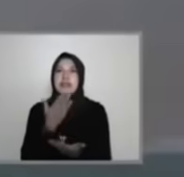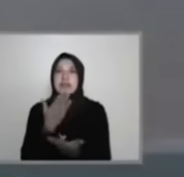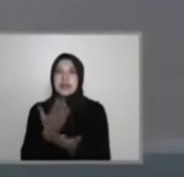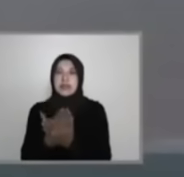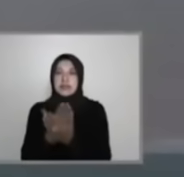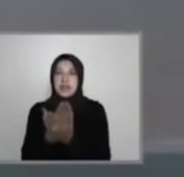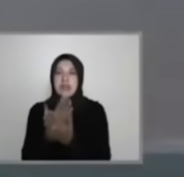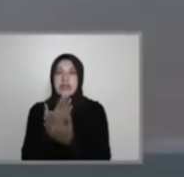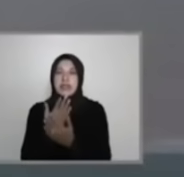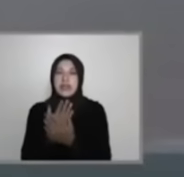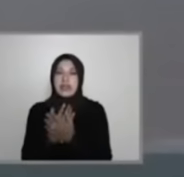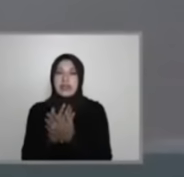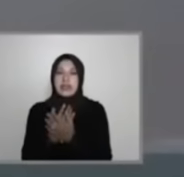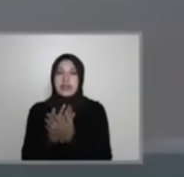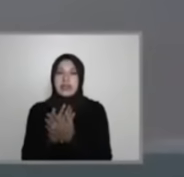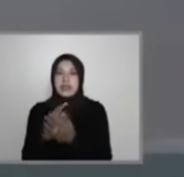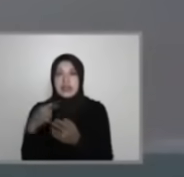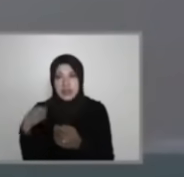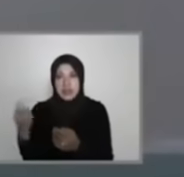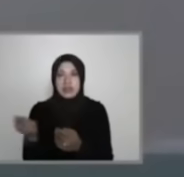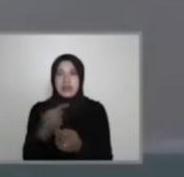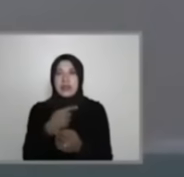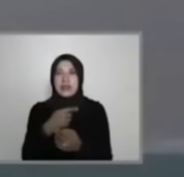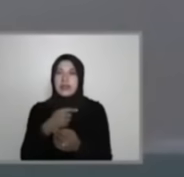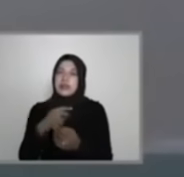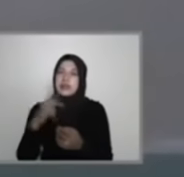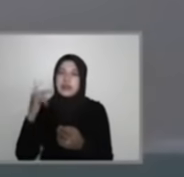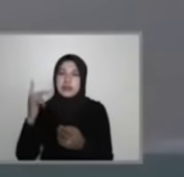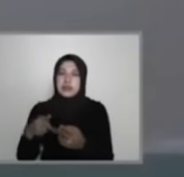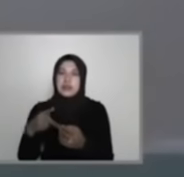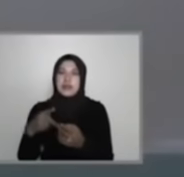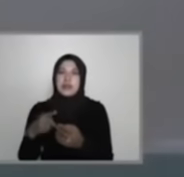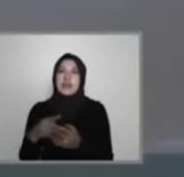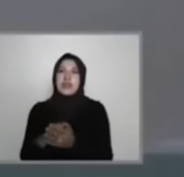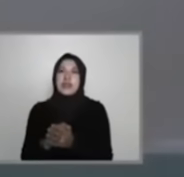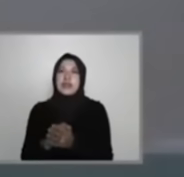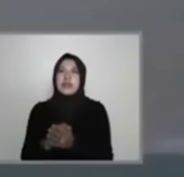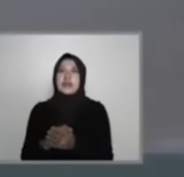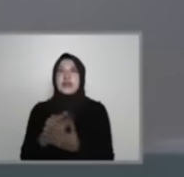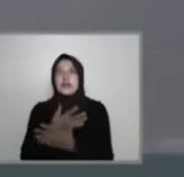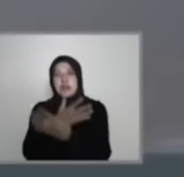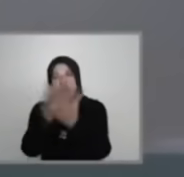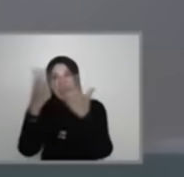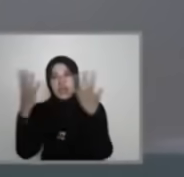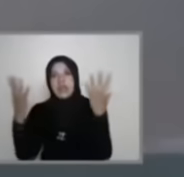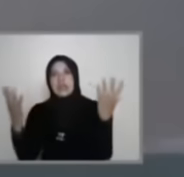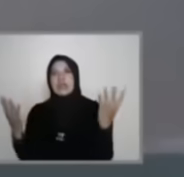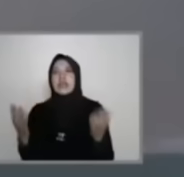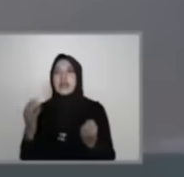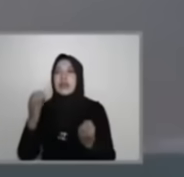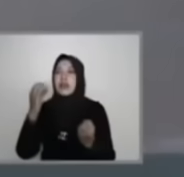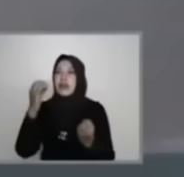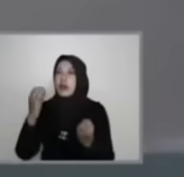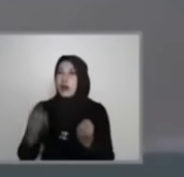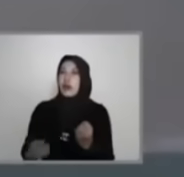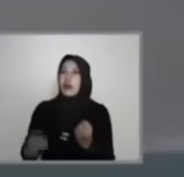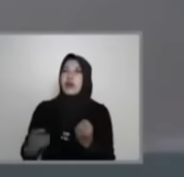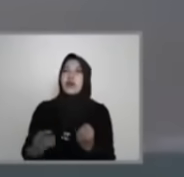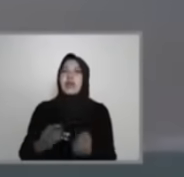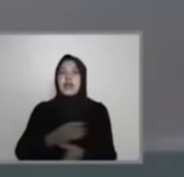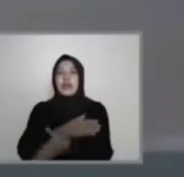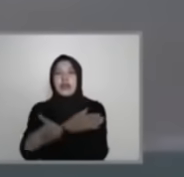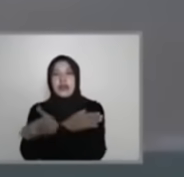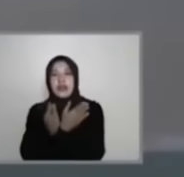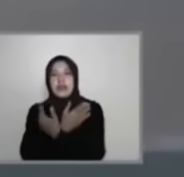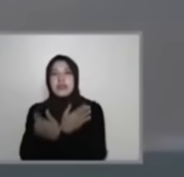Terima kasih. Kita kalaulah masih banyak orang Aceh, itu harus kita akui.